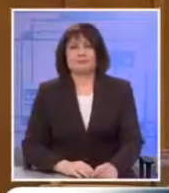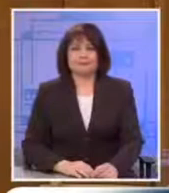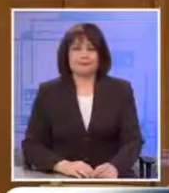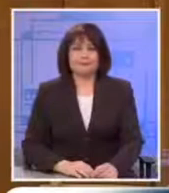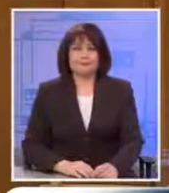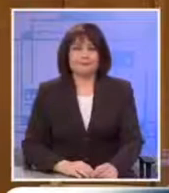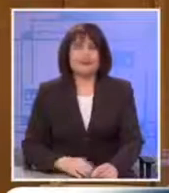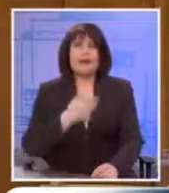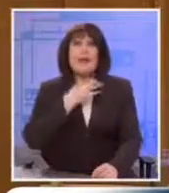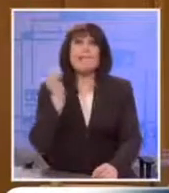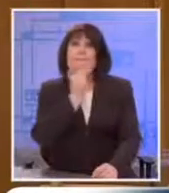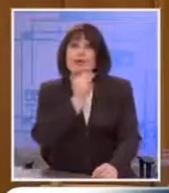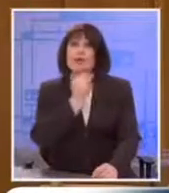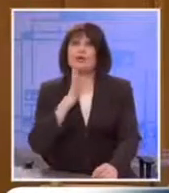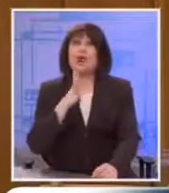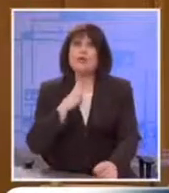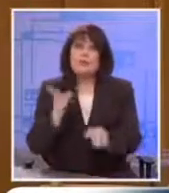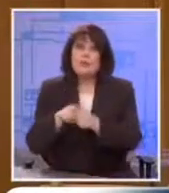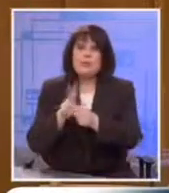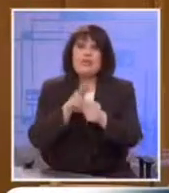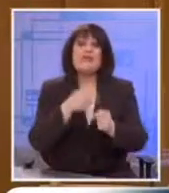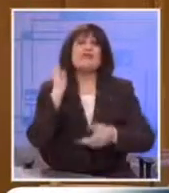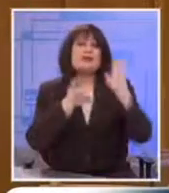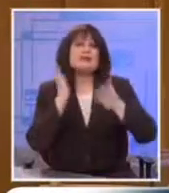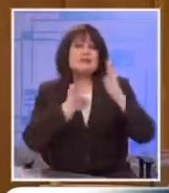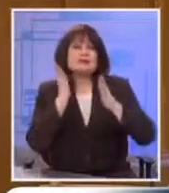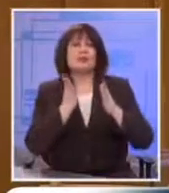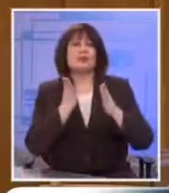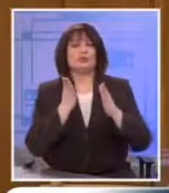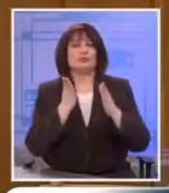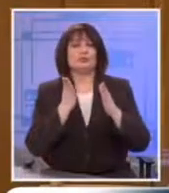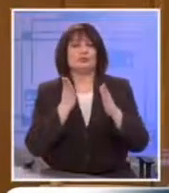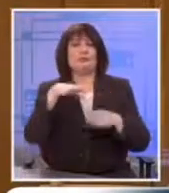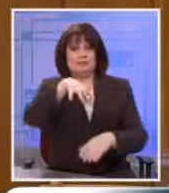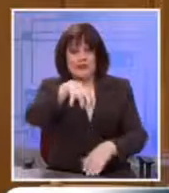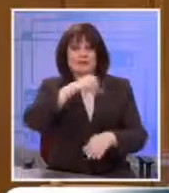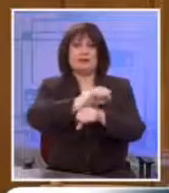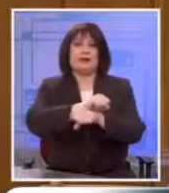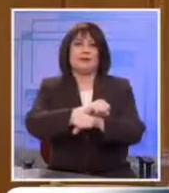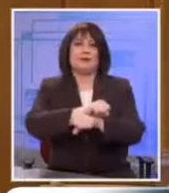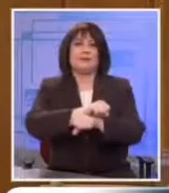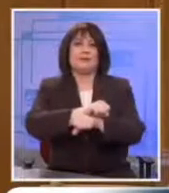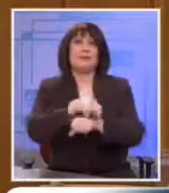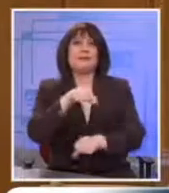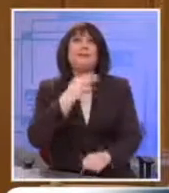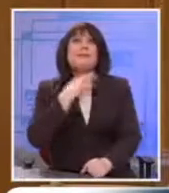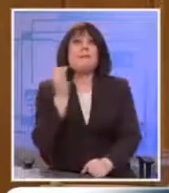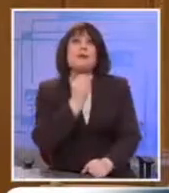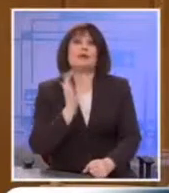Το επίγον είναι οι άνθρωποι που φεύγουν. Είναι ο βασανισμός των ανθρώπων εκεί μέσα. Αυτό είναι το